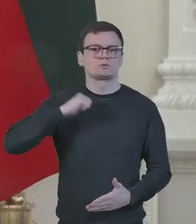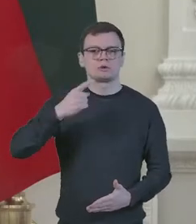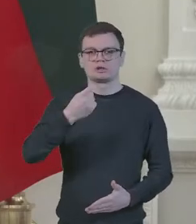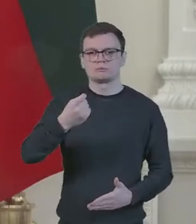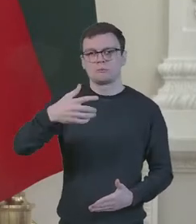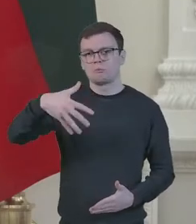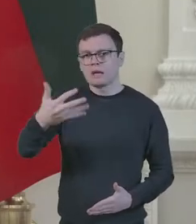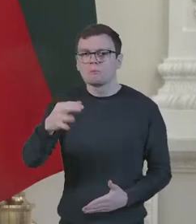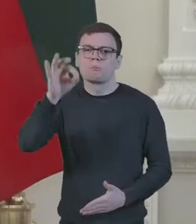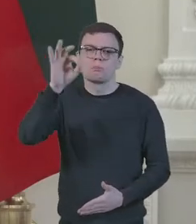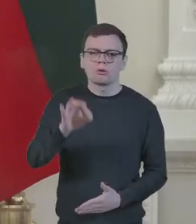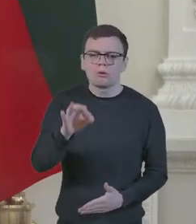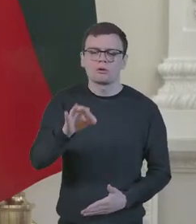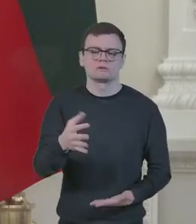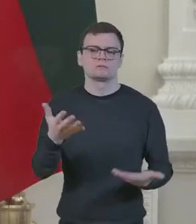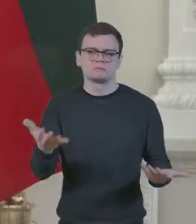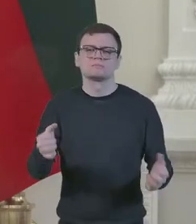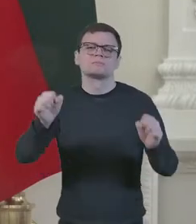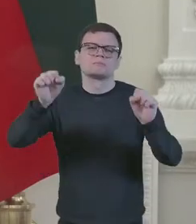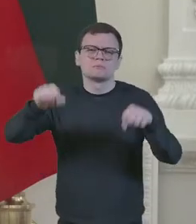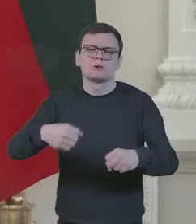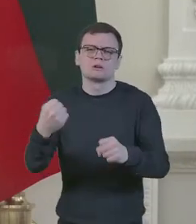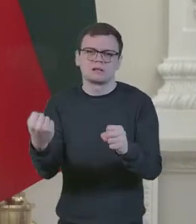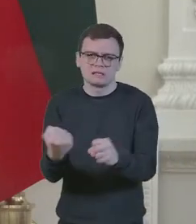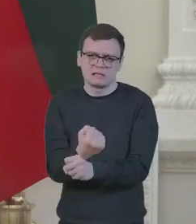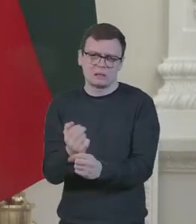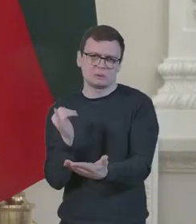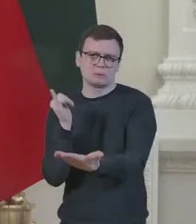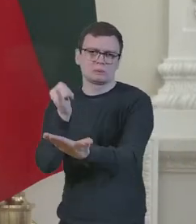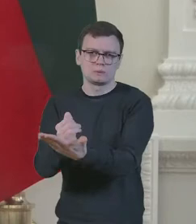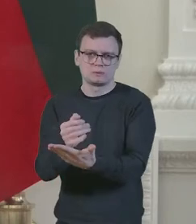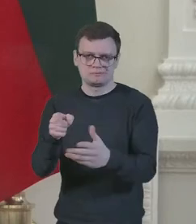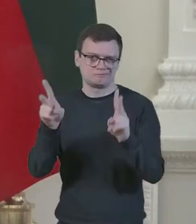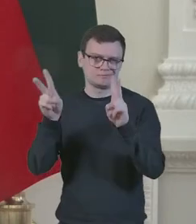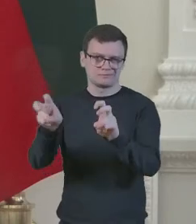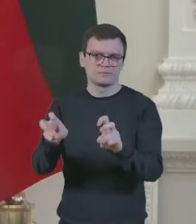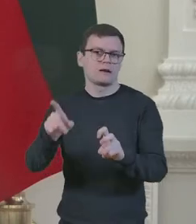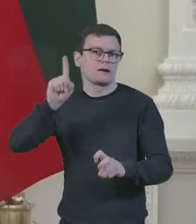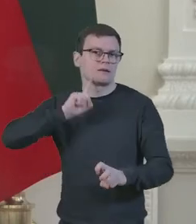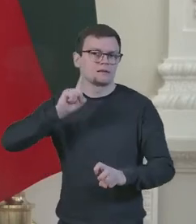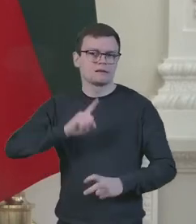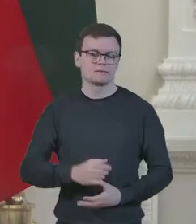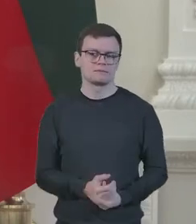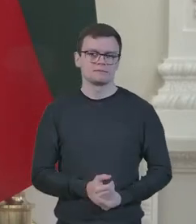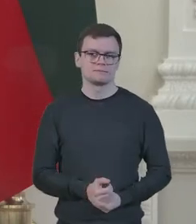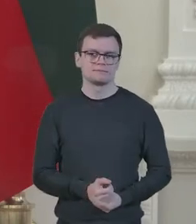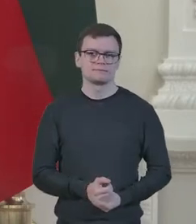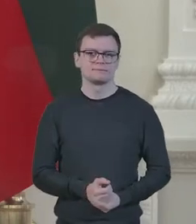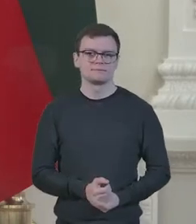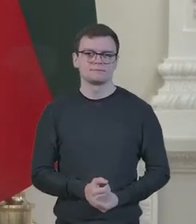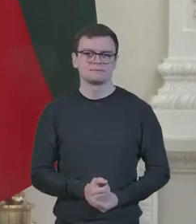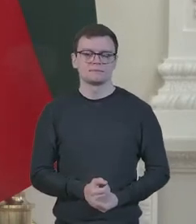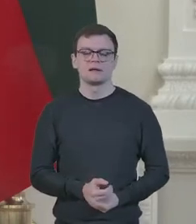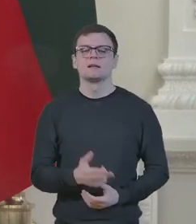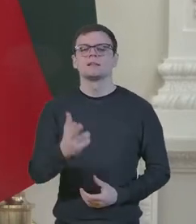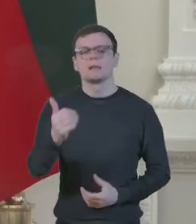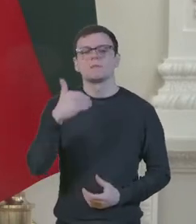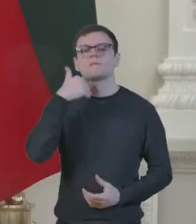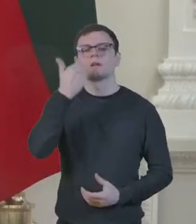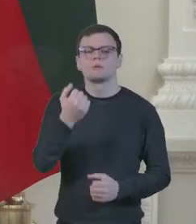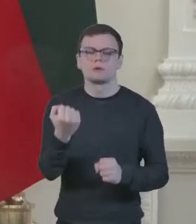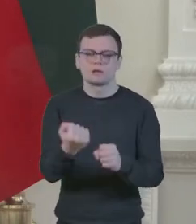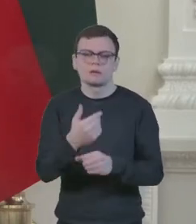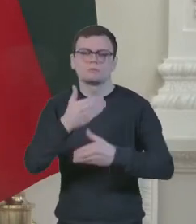105% nusipelnė šio statuso. Taip, vėliau lauks labai ilgas